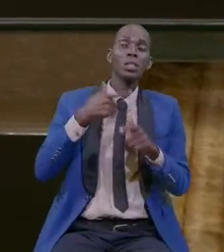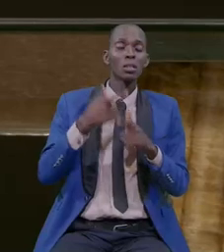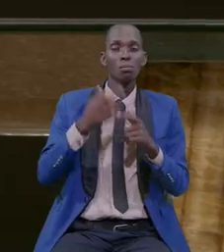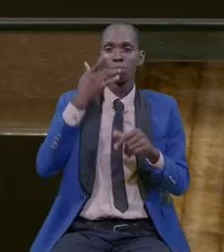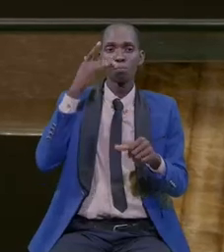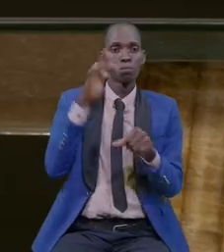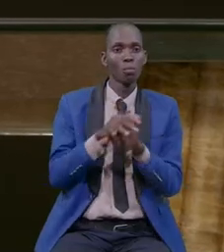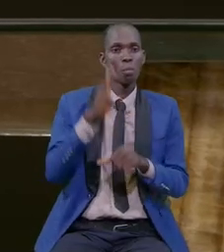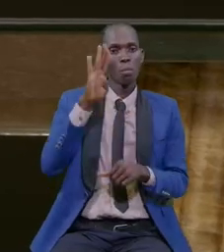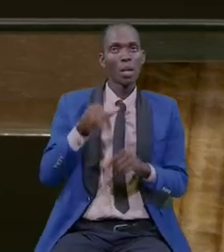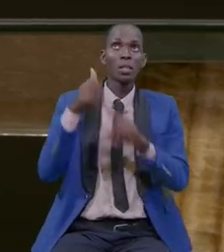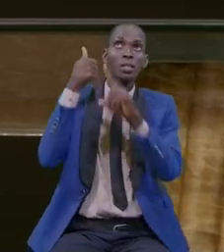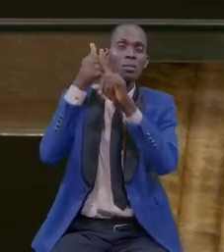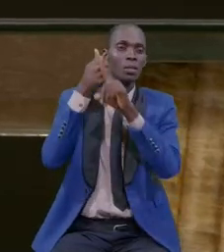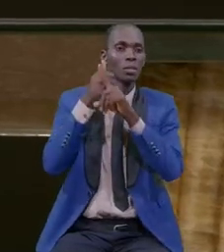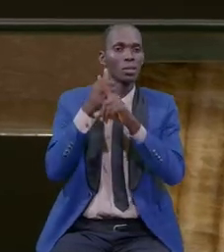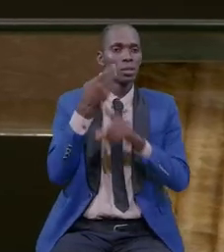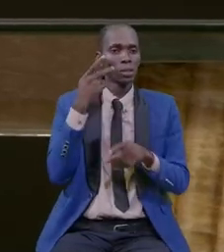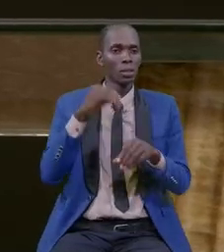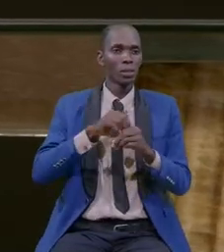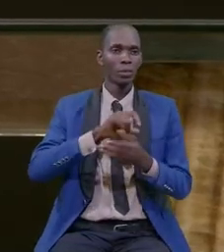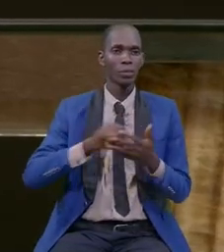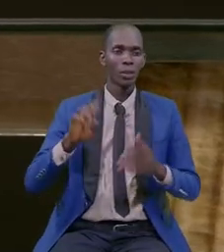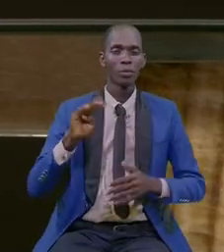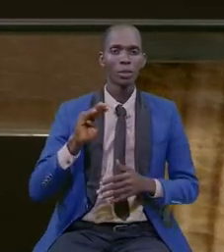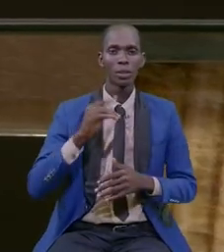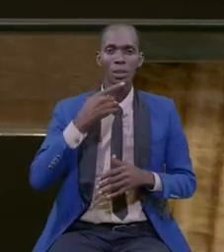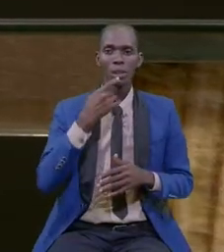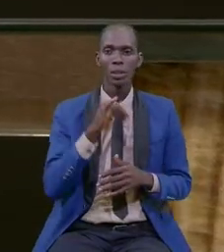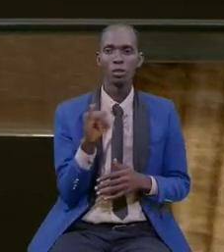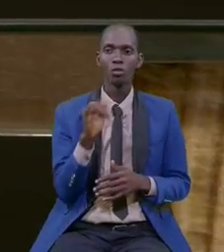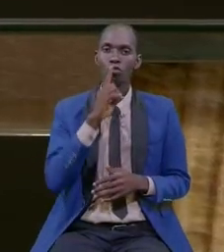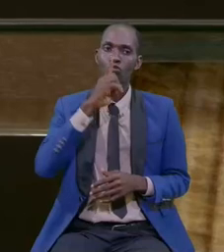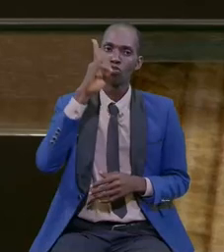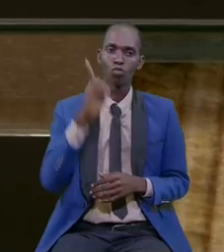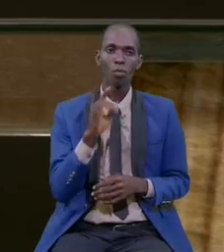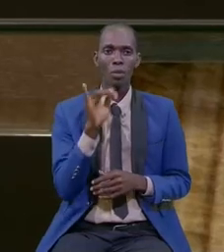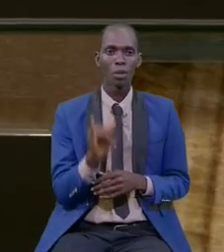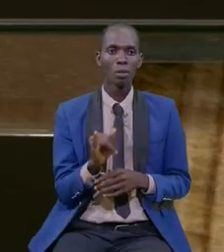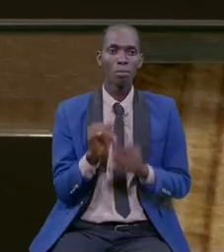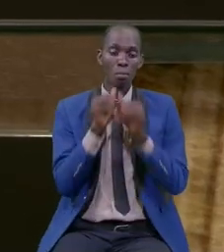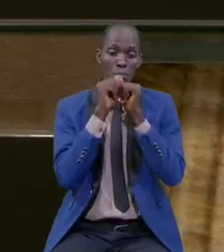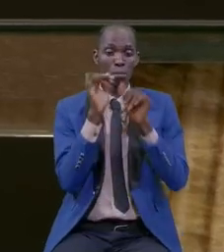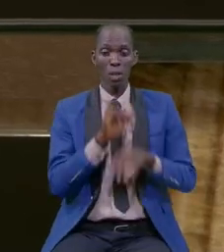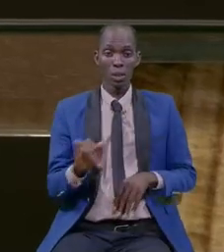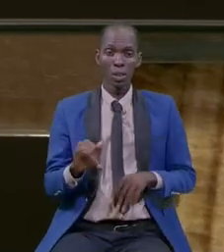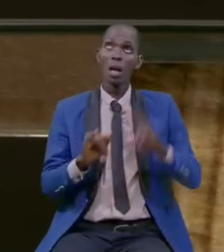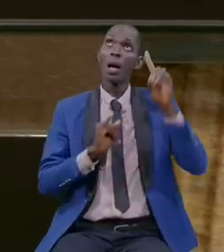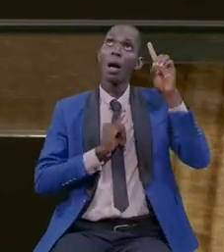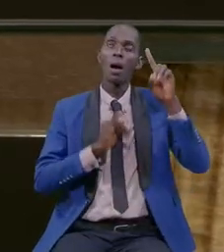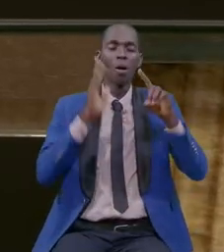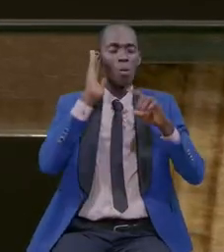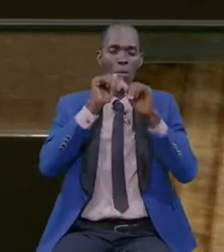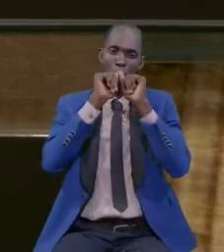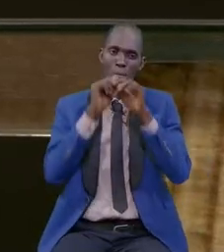lui-même 14 et dit certainement je te bénirai